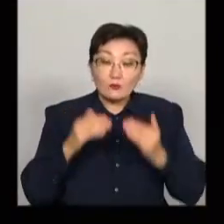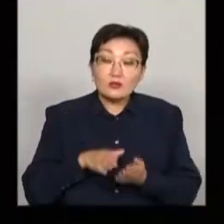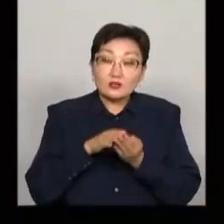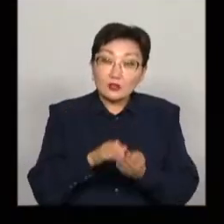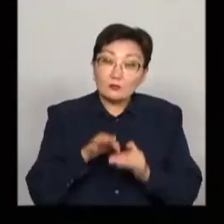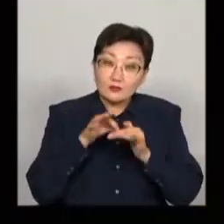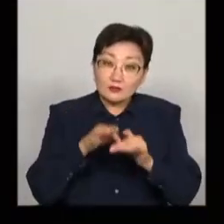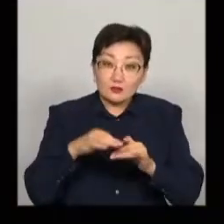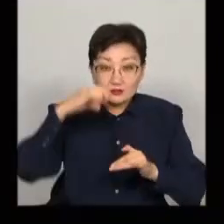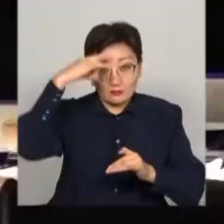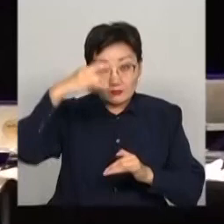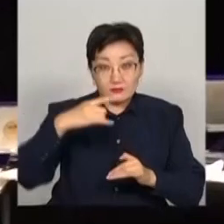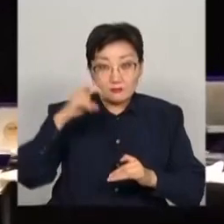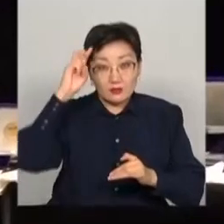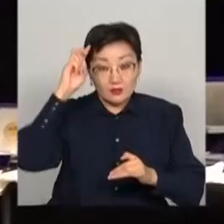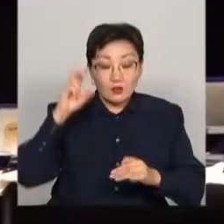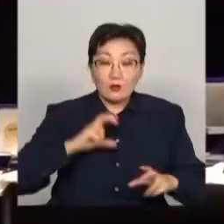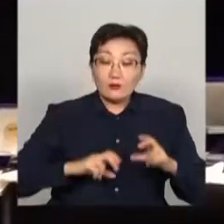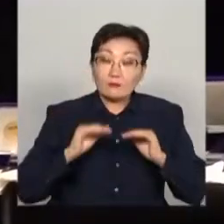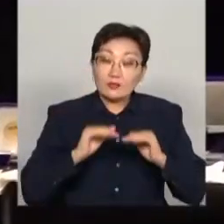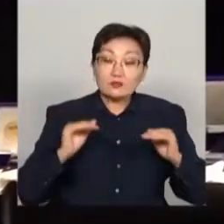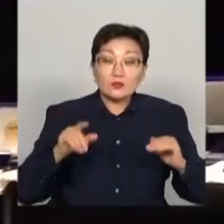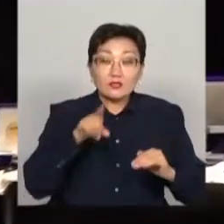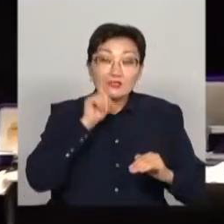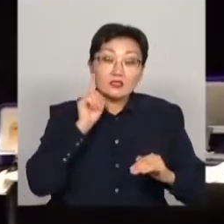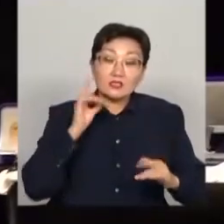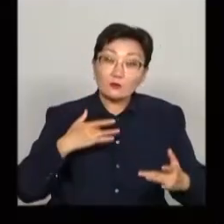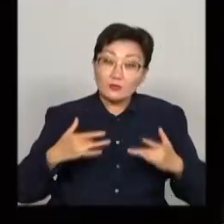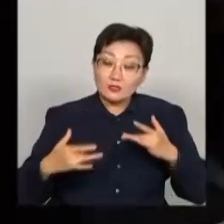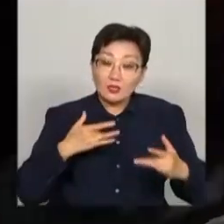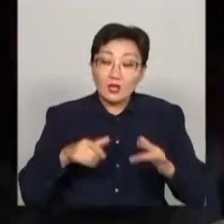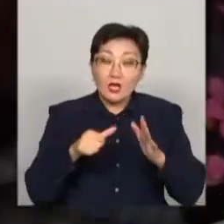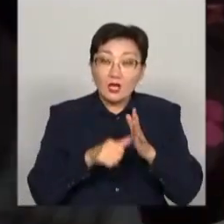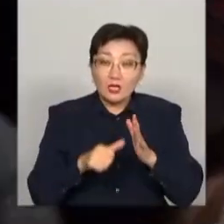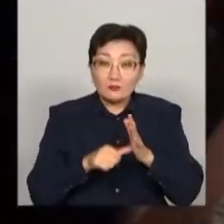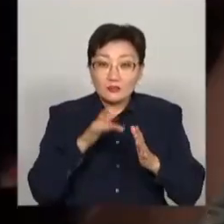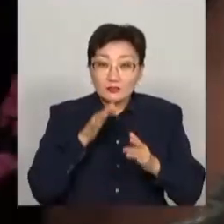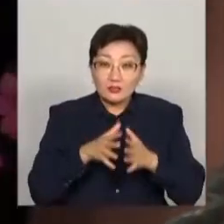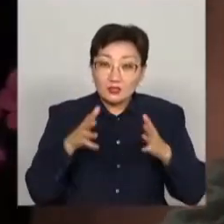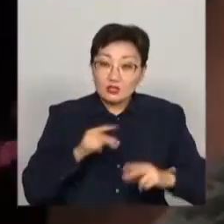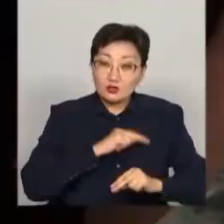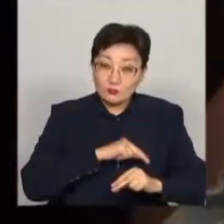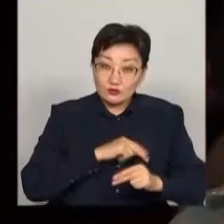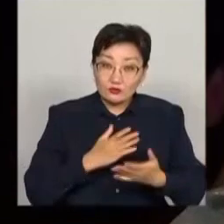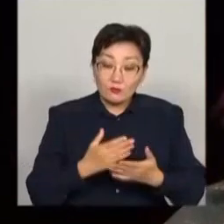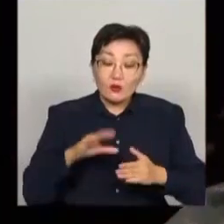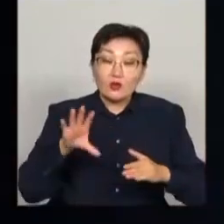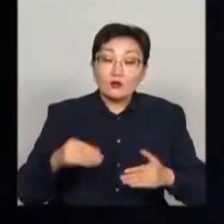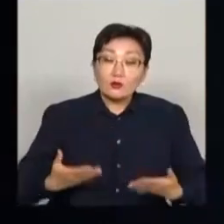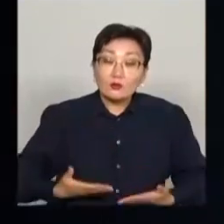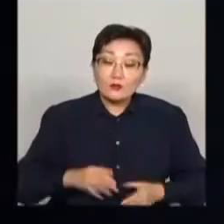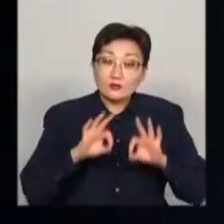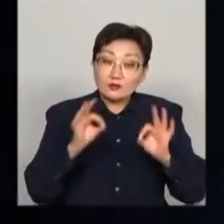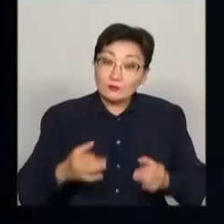Мүсірепов атында Kazak Memleketlik Akademiyalık Balılar men Jasöspürimder Teatrında 60 yıldan asa eңбек еткен еді. Өмірін өнерге